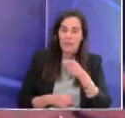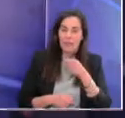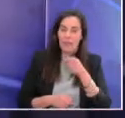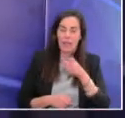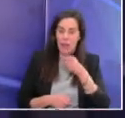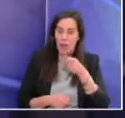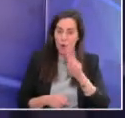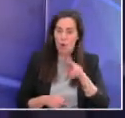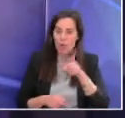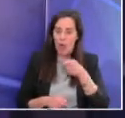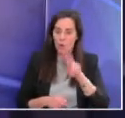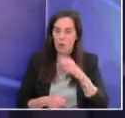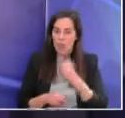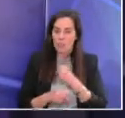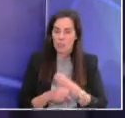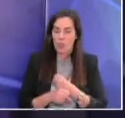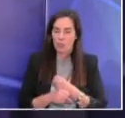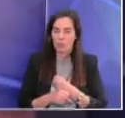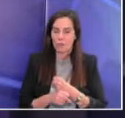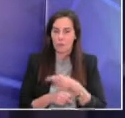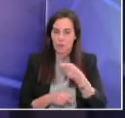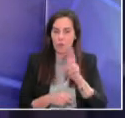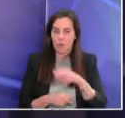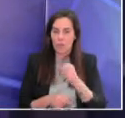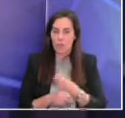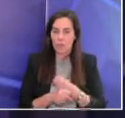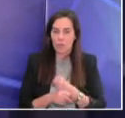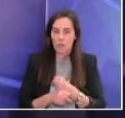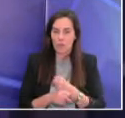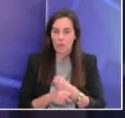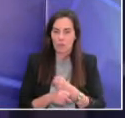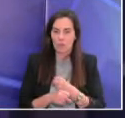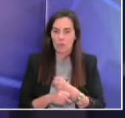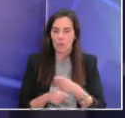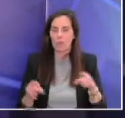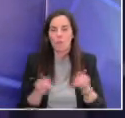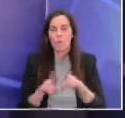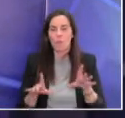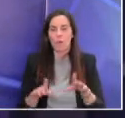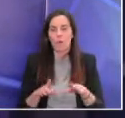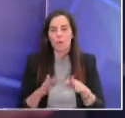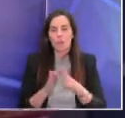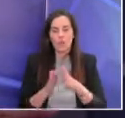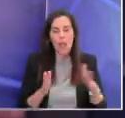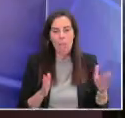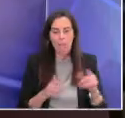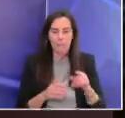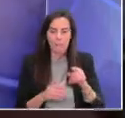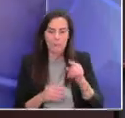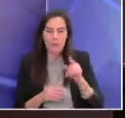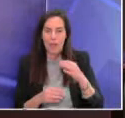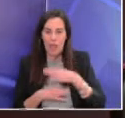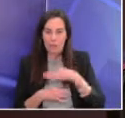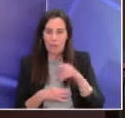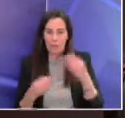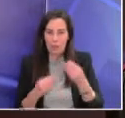ביבי, כאילו, אתה יודע, ממדינות בחו"ל, כאילו... אבל ככה הוא יכול לעשות את ה... אתה יודע, כמו שלבים של גדרות. עבורי